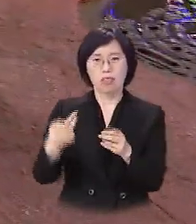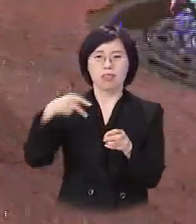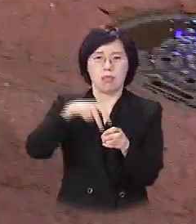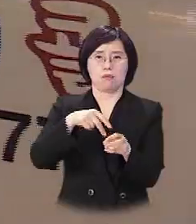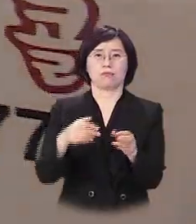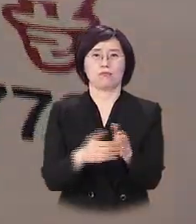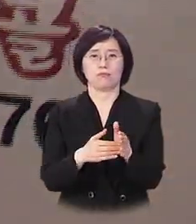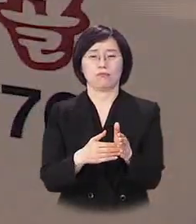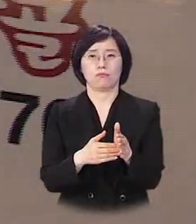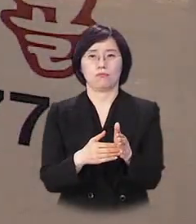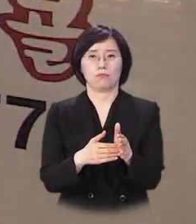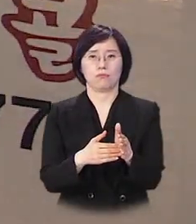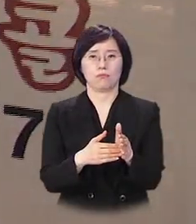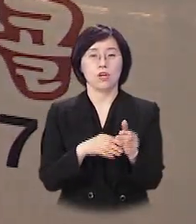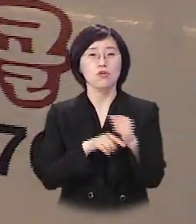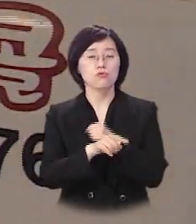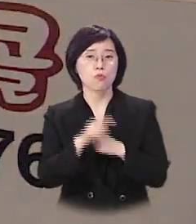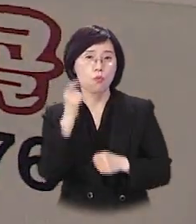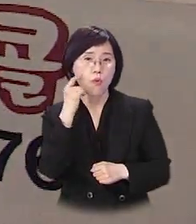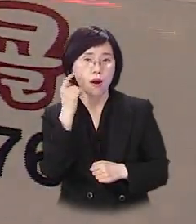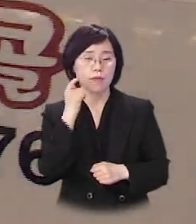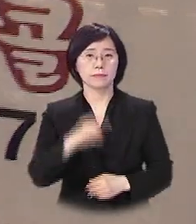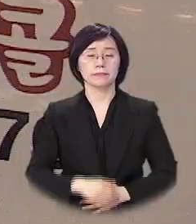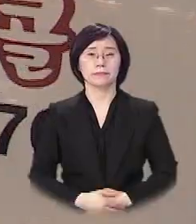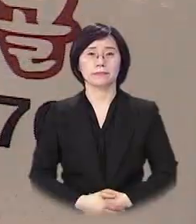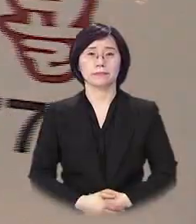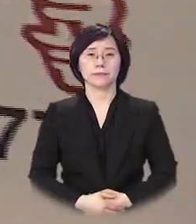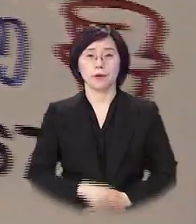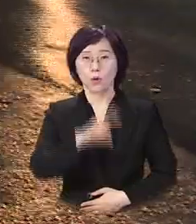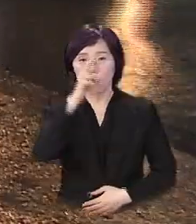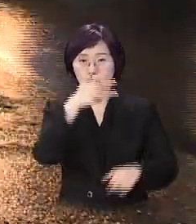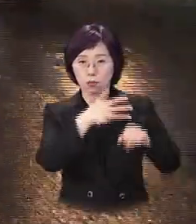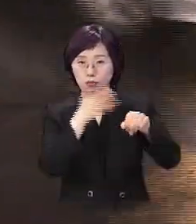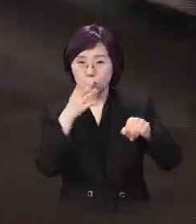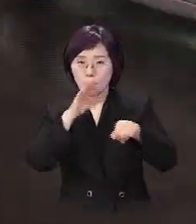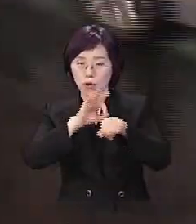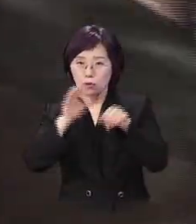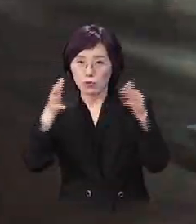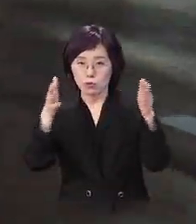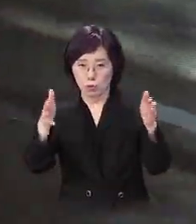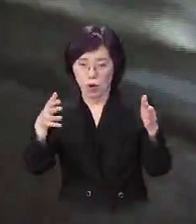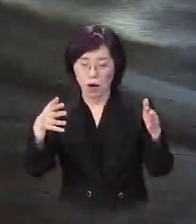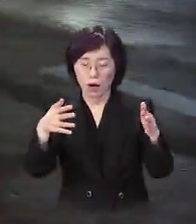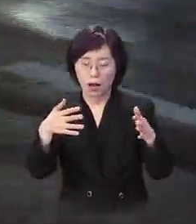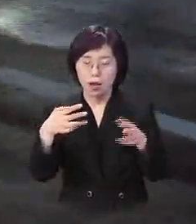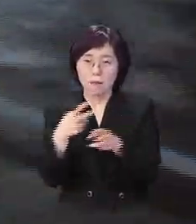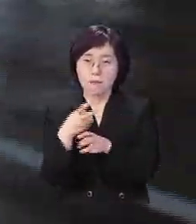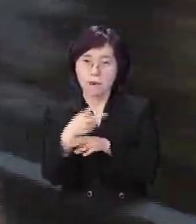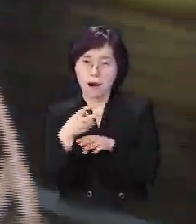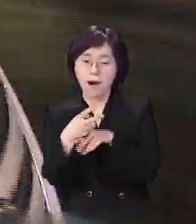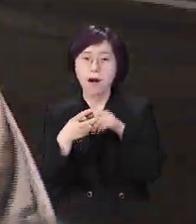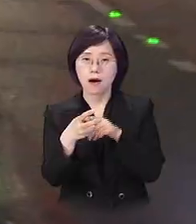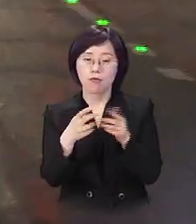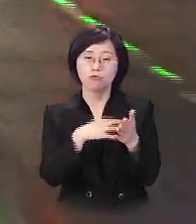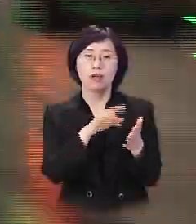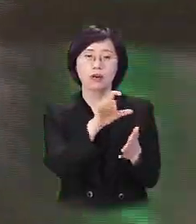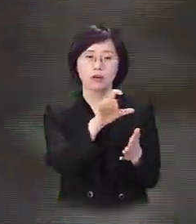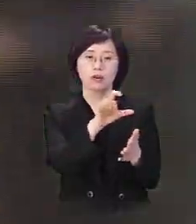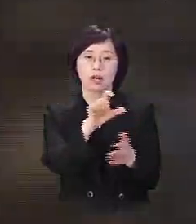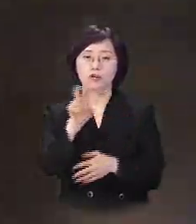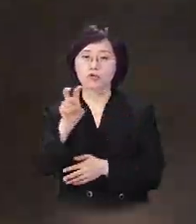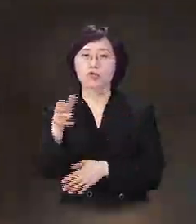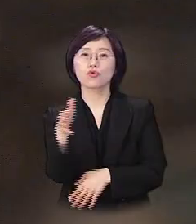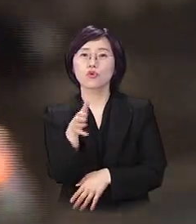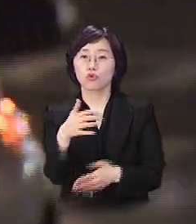했습니다. 그럴 만한 이유가 있었습니다. 오후 8시부터 10시까지 운행되는 나들이콜 승합차는 15대에서